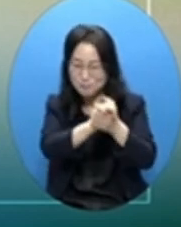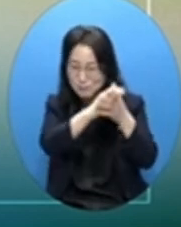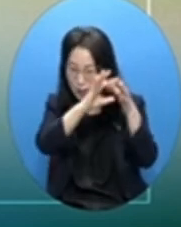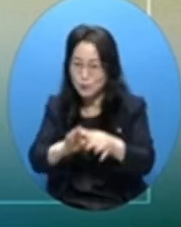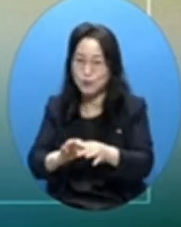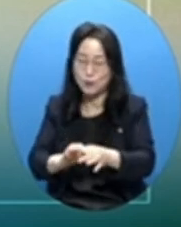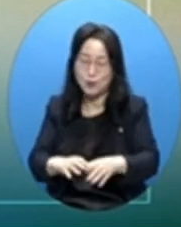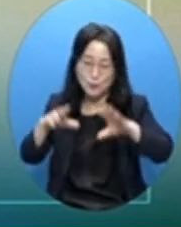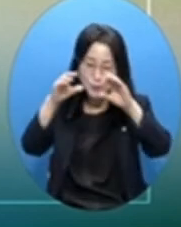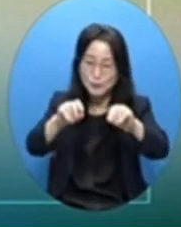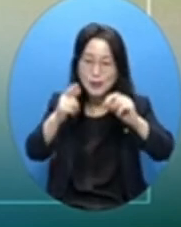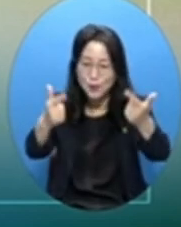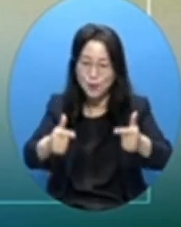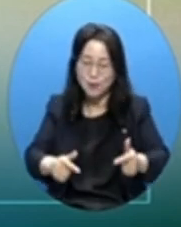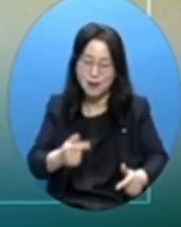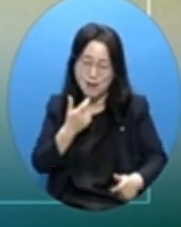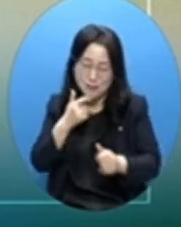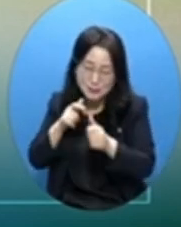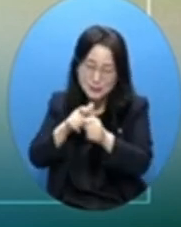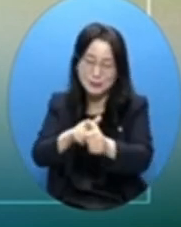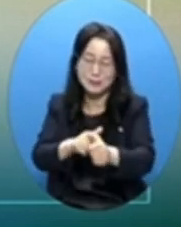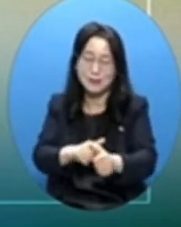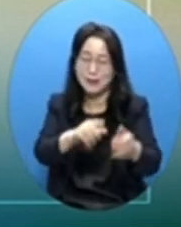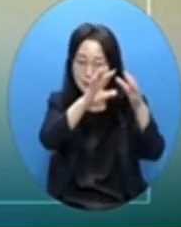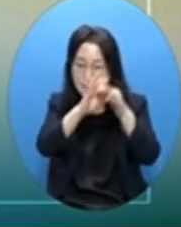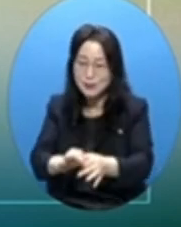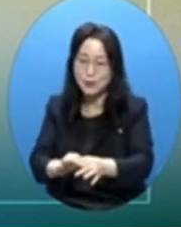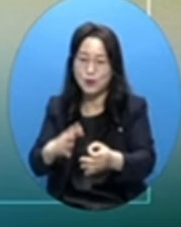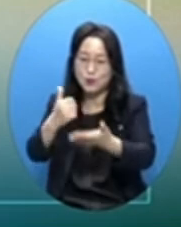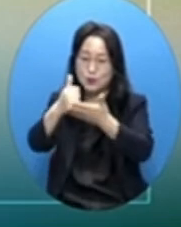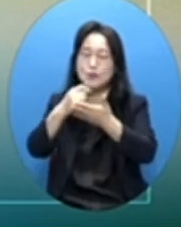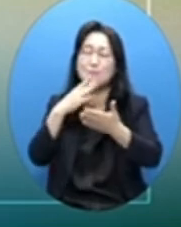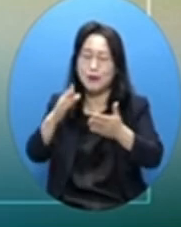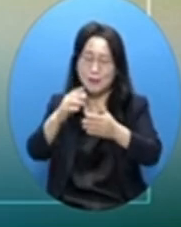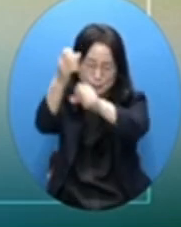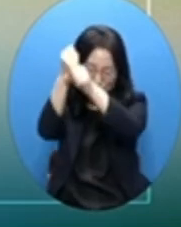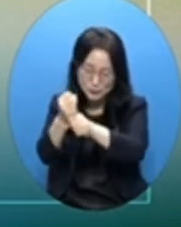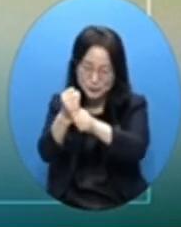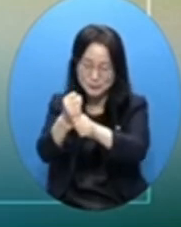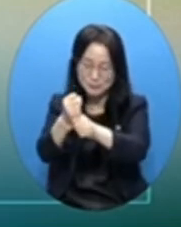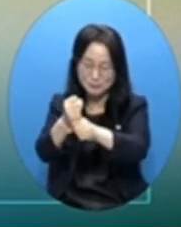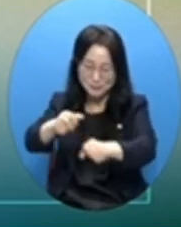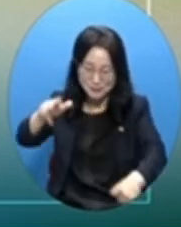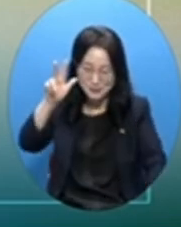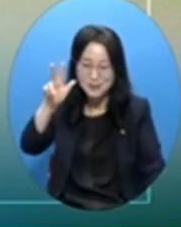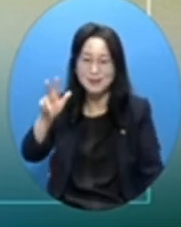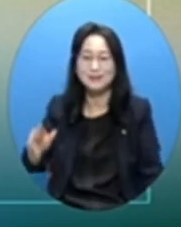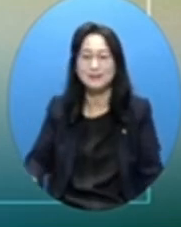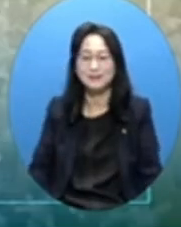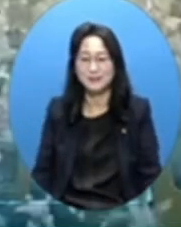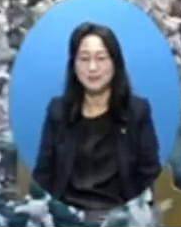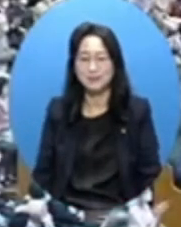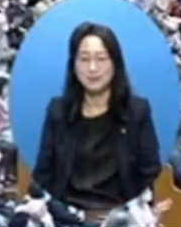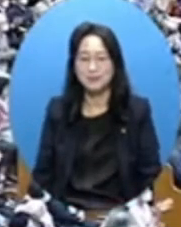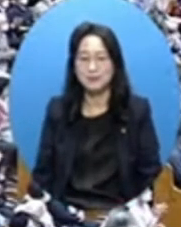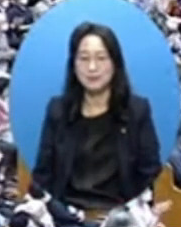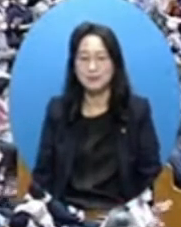뭉치지 않고 끈질기게 지속적으로 주님만 2 들겠습니다 아아